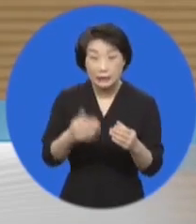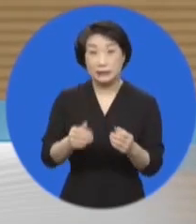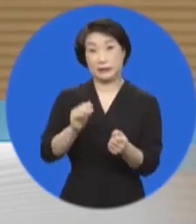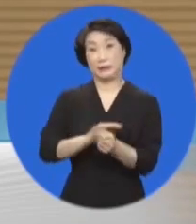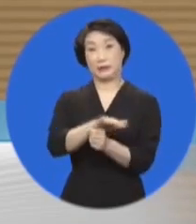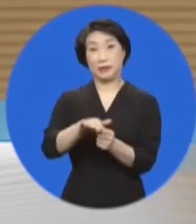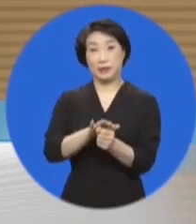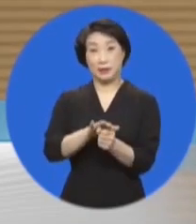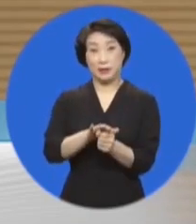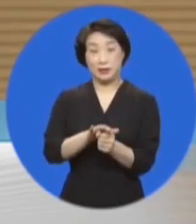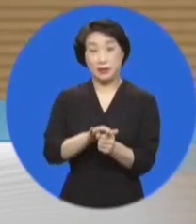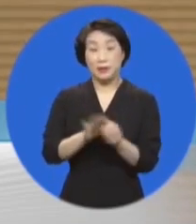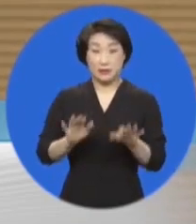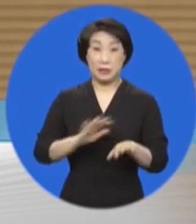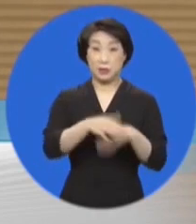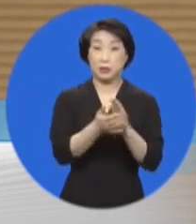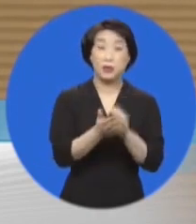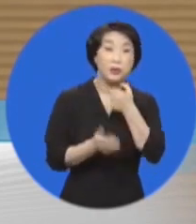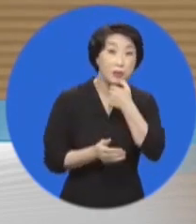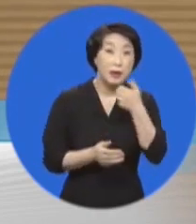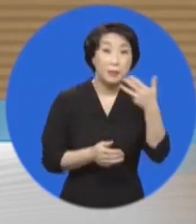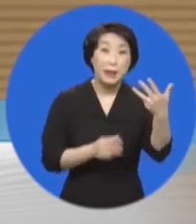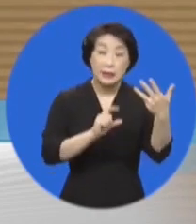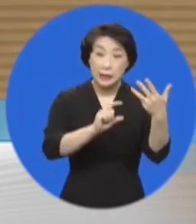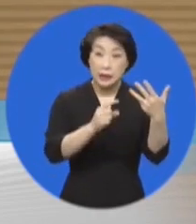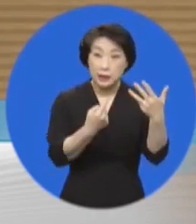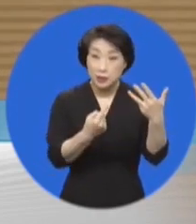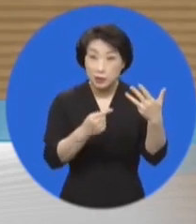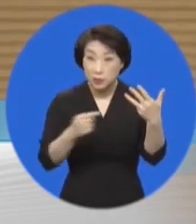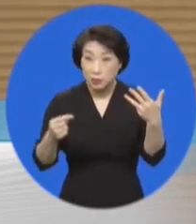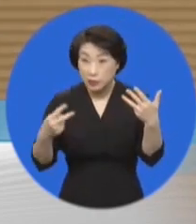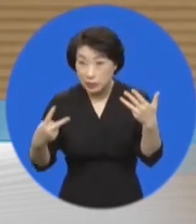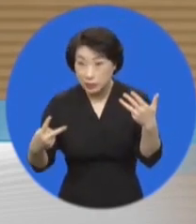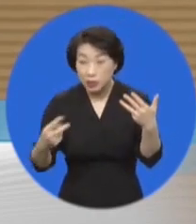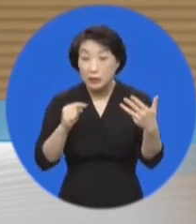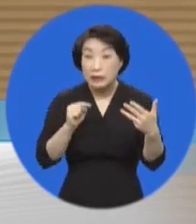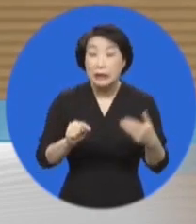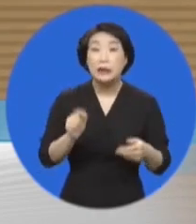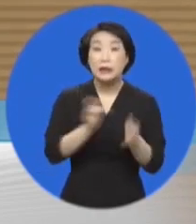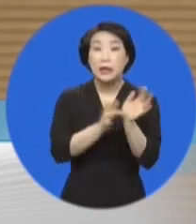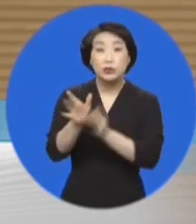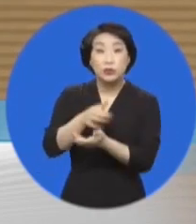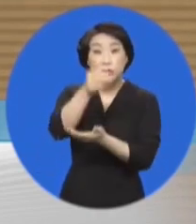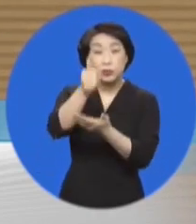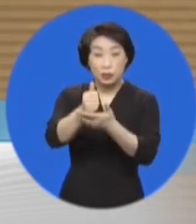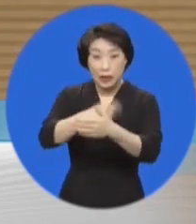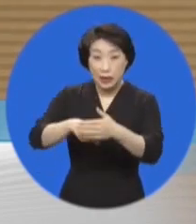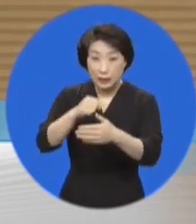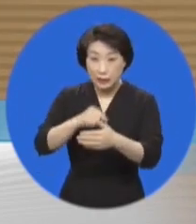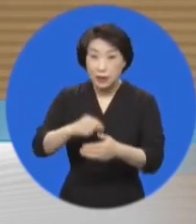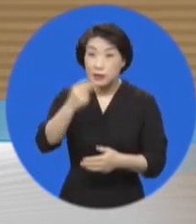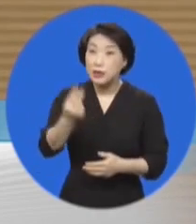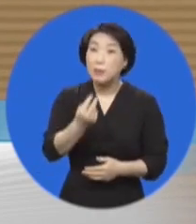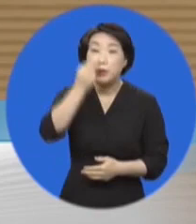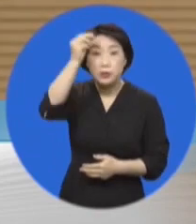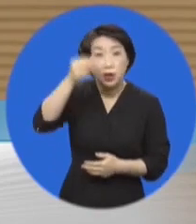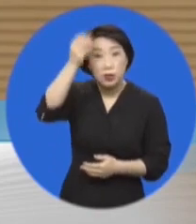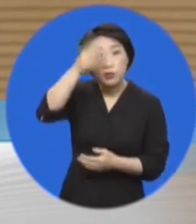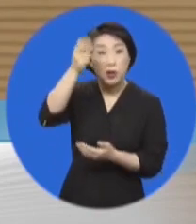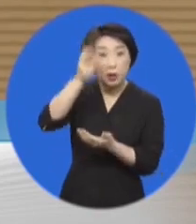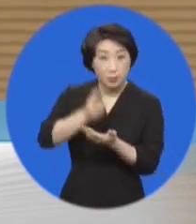사랑. 로마서 8장 1절로 2절에 이는 그리스도 예수 안에 있는 생명의